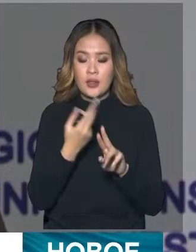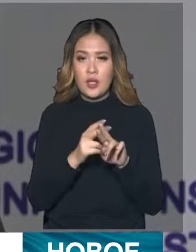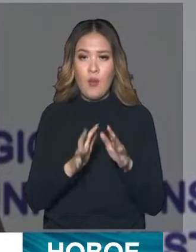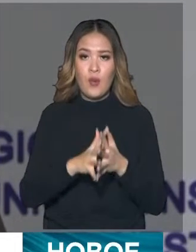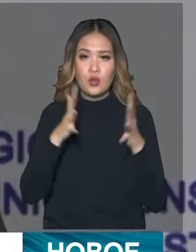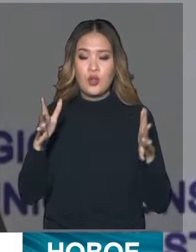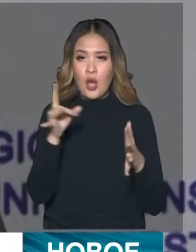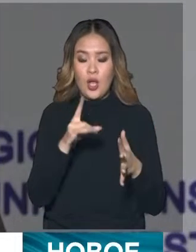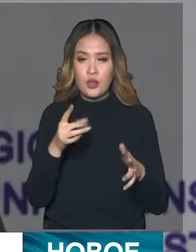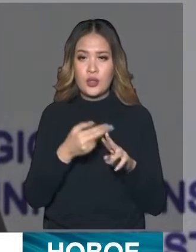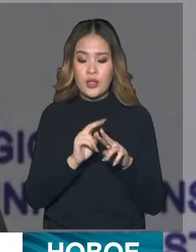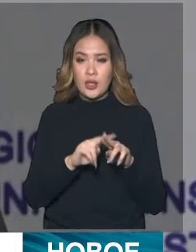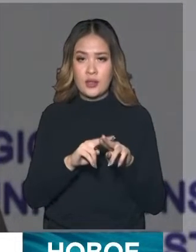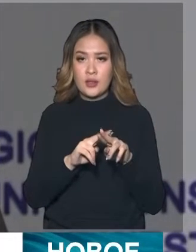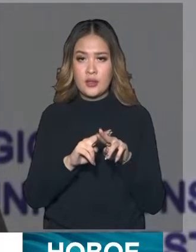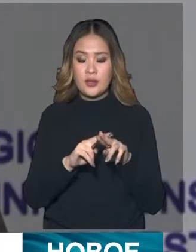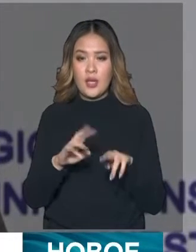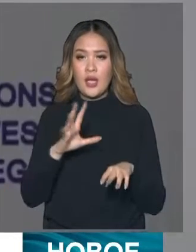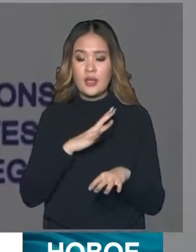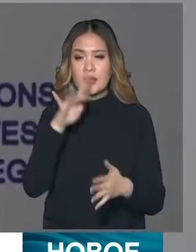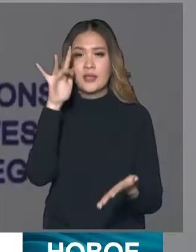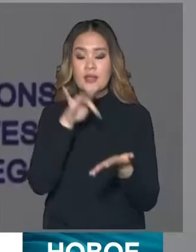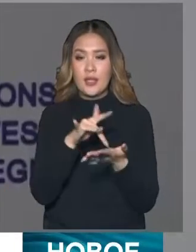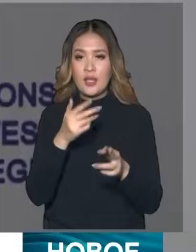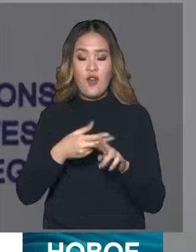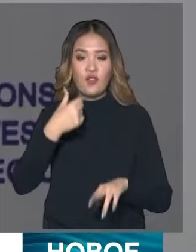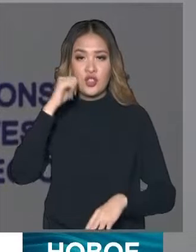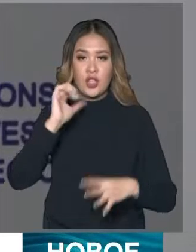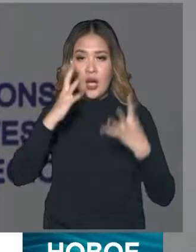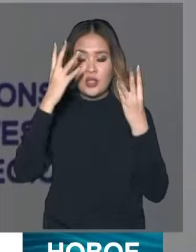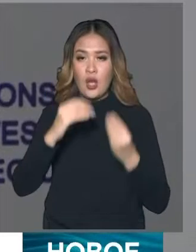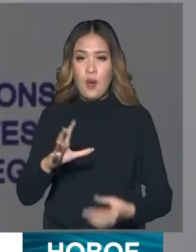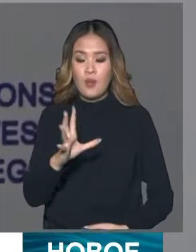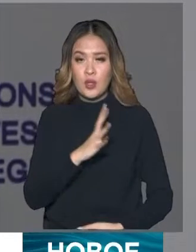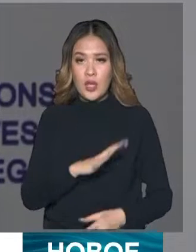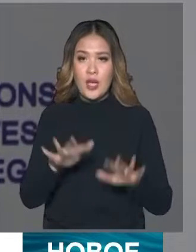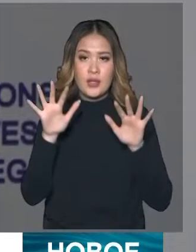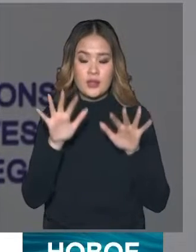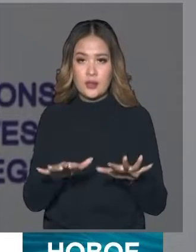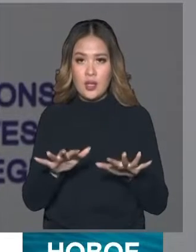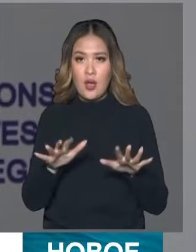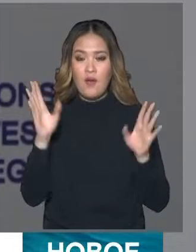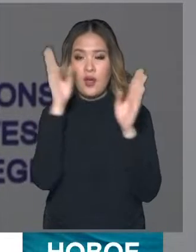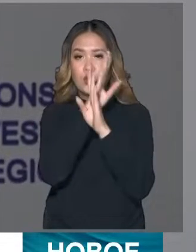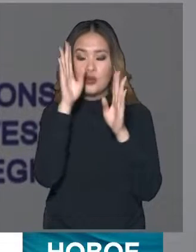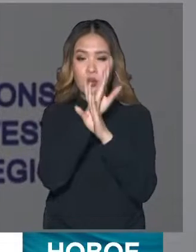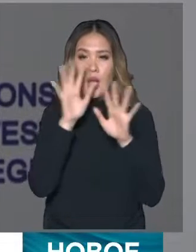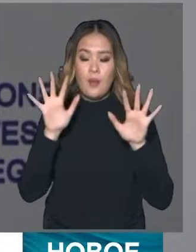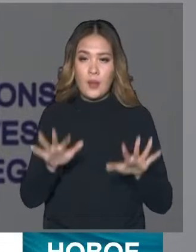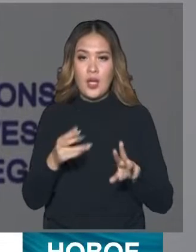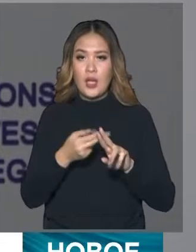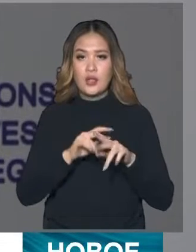район, это у нас дача, район телецентра. Вчера все наши службы, это и служба воздушных линий, и